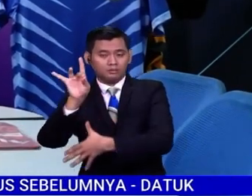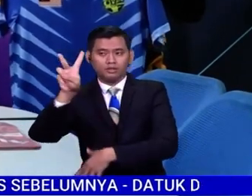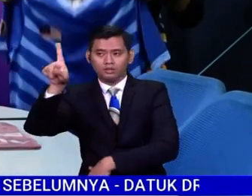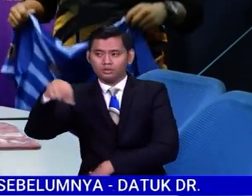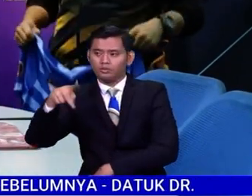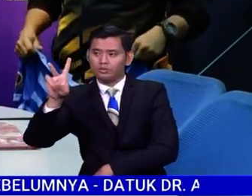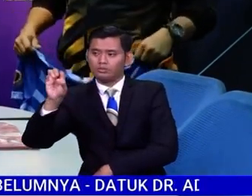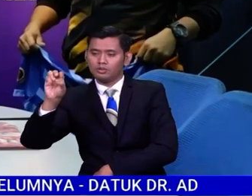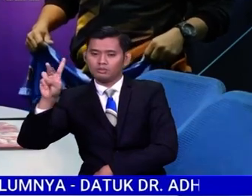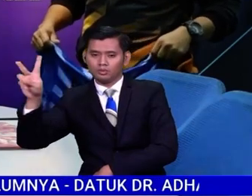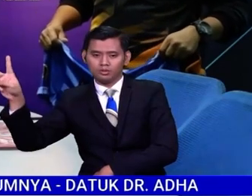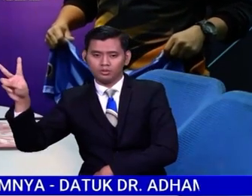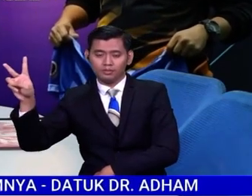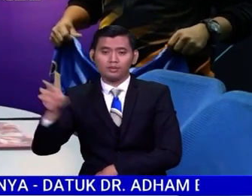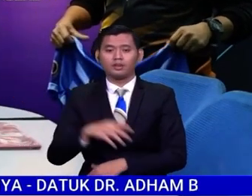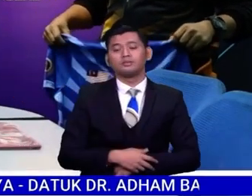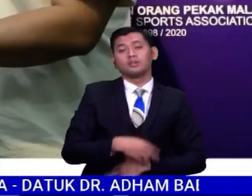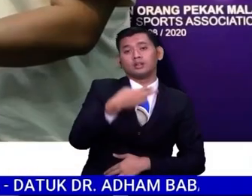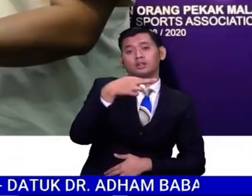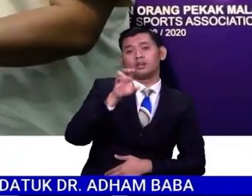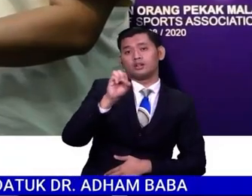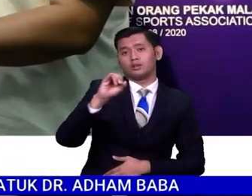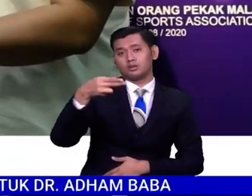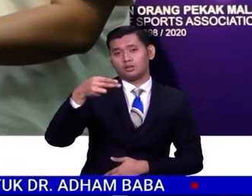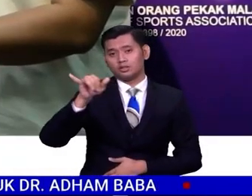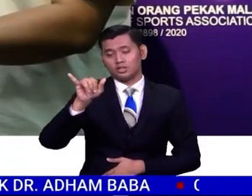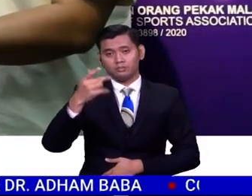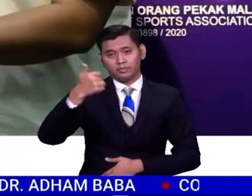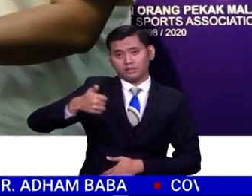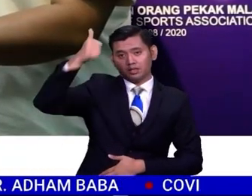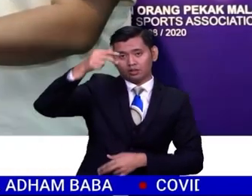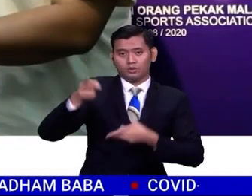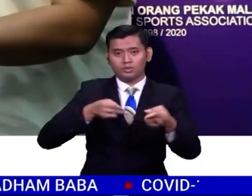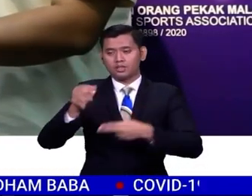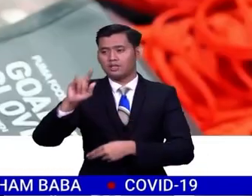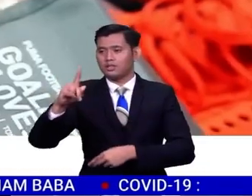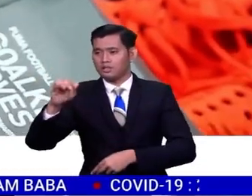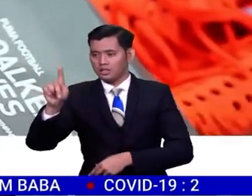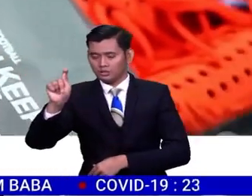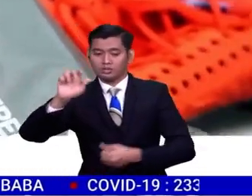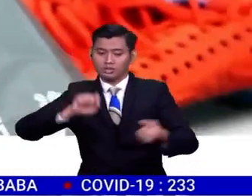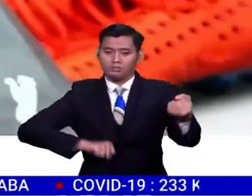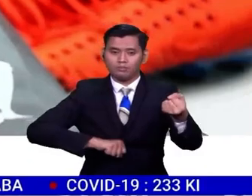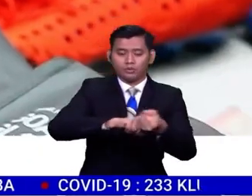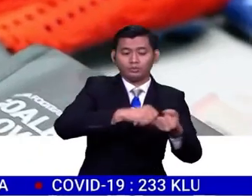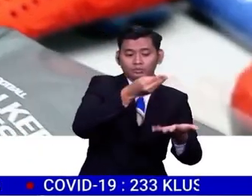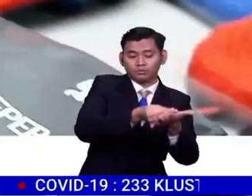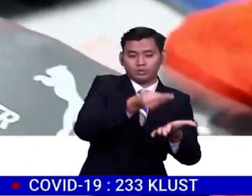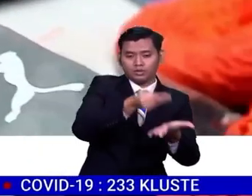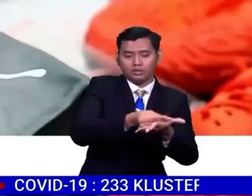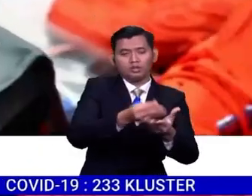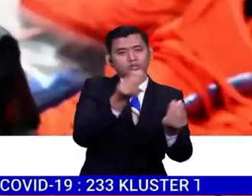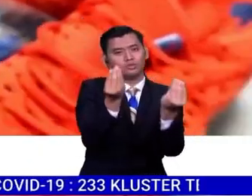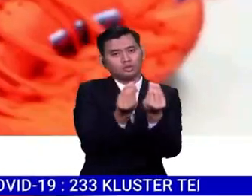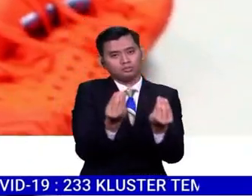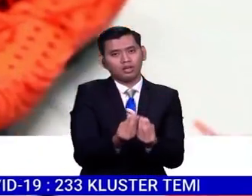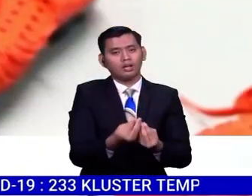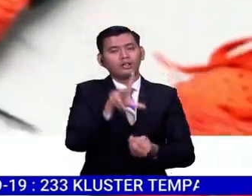Menurut pengarah urusannya Hiroshi Hamada, kerjasama itu melibatkan tajaan bernilai RM40,000, merangkumi wang tunai berjumlah